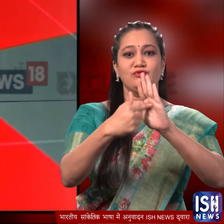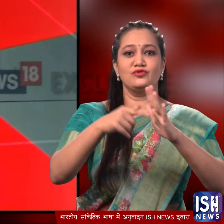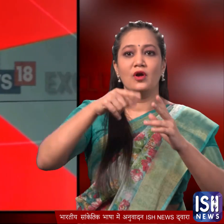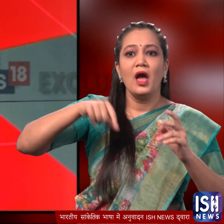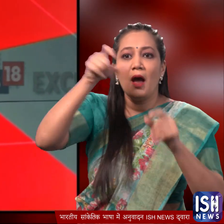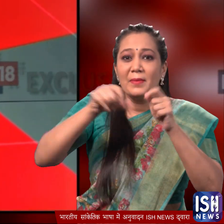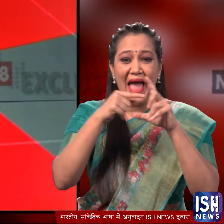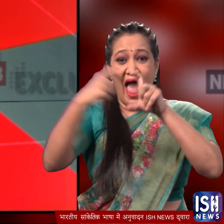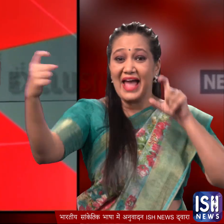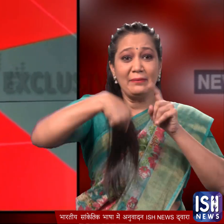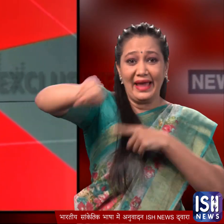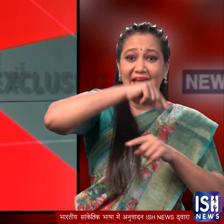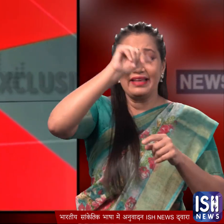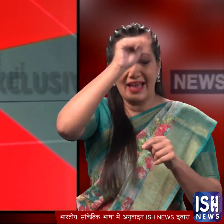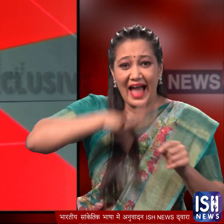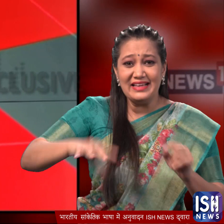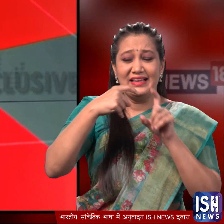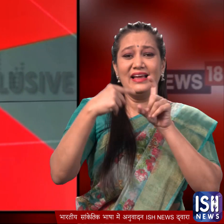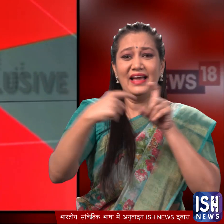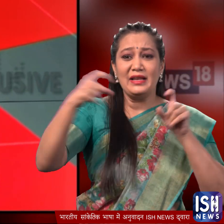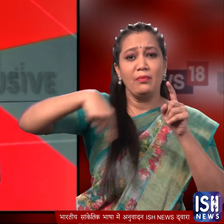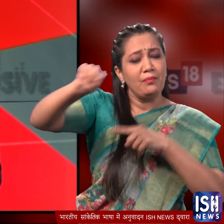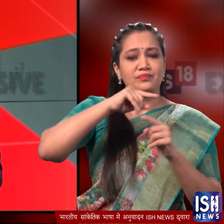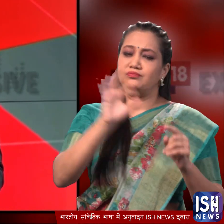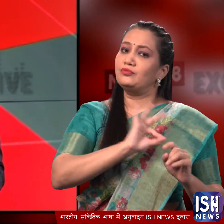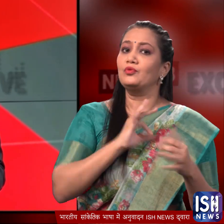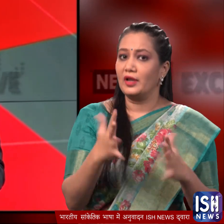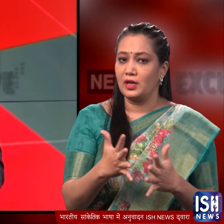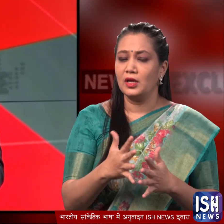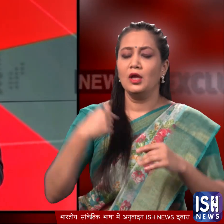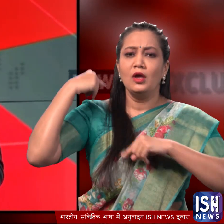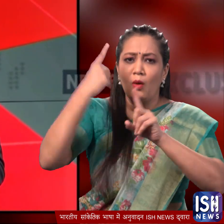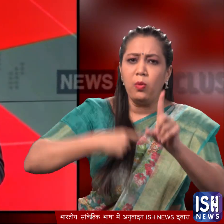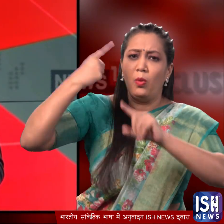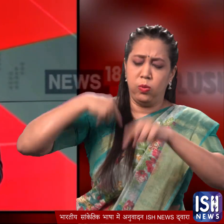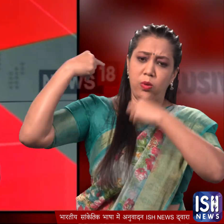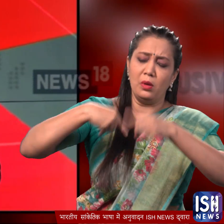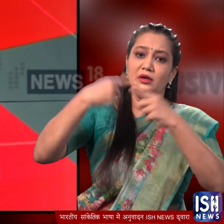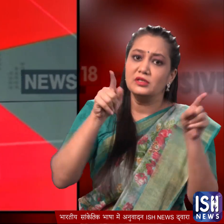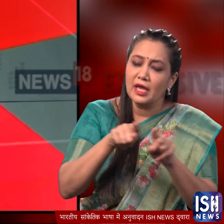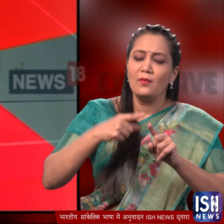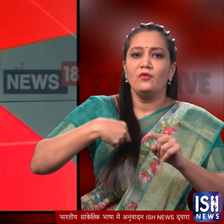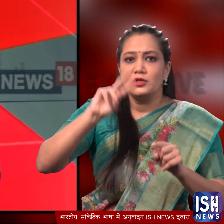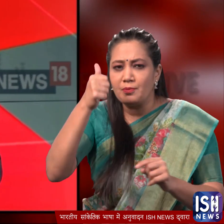झांकी दुश्मनों की आंख में किरकिरी की तरह चुभती रही है। इसलिए कई दशक से इस पर आतंक का साया